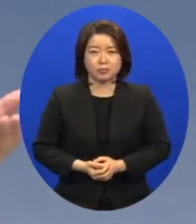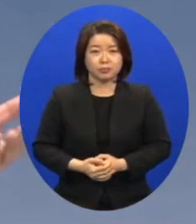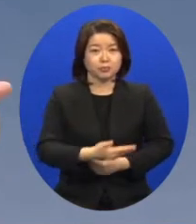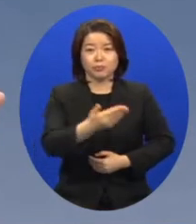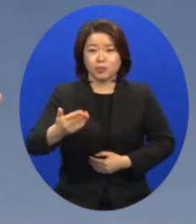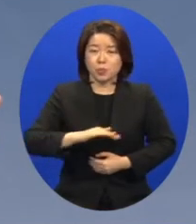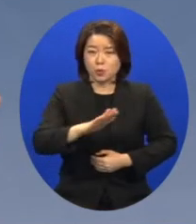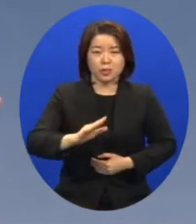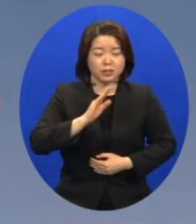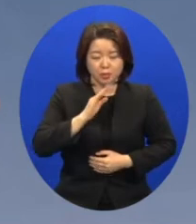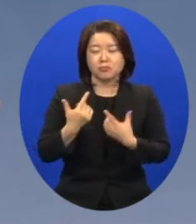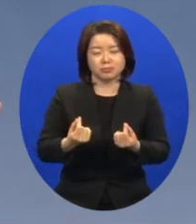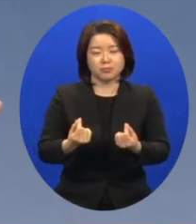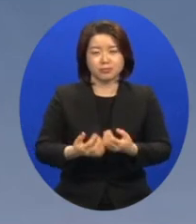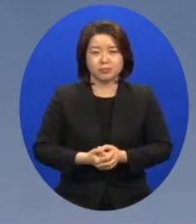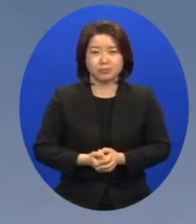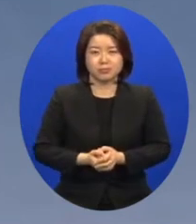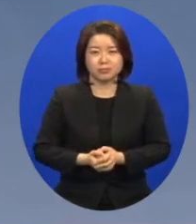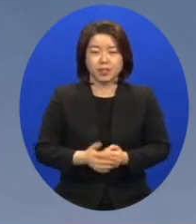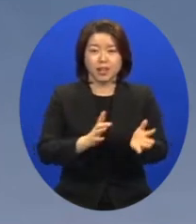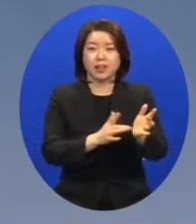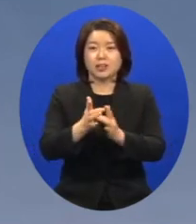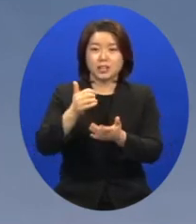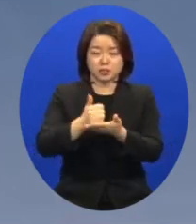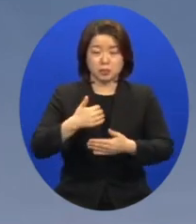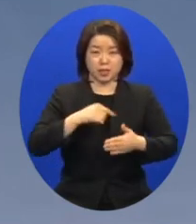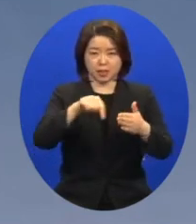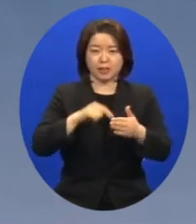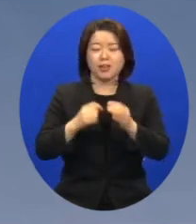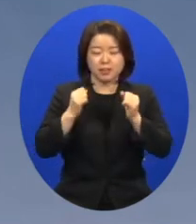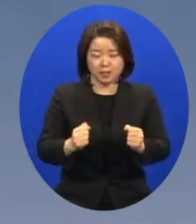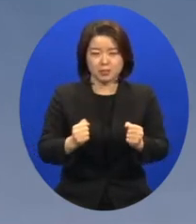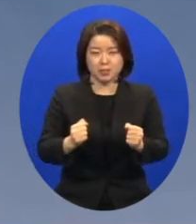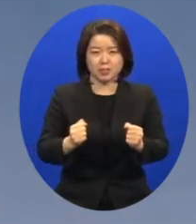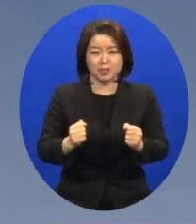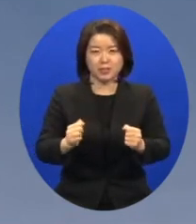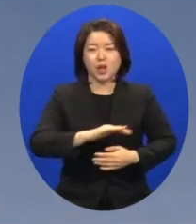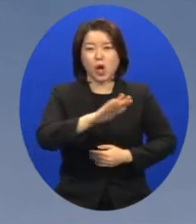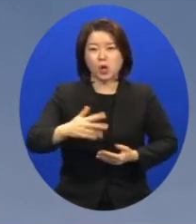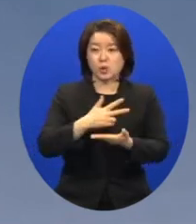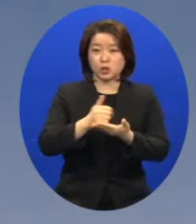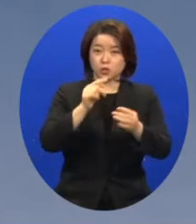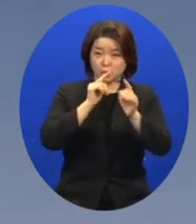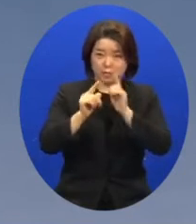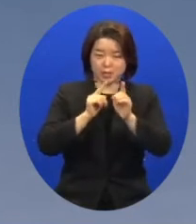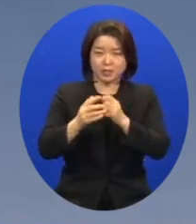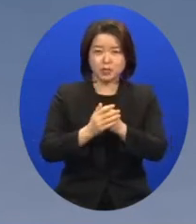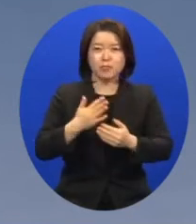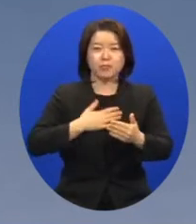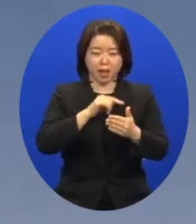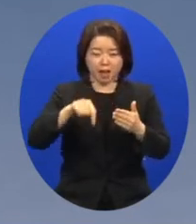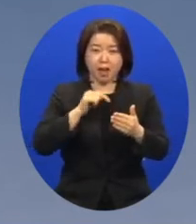여러분 우리가 정말 그렇습니다 예수님은 우리 안에 계신 되요 우리가 주님의 말씀을 우리